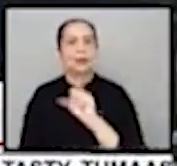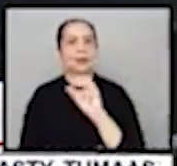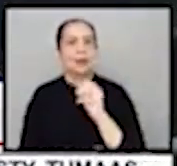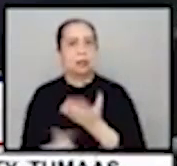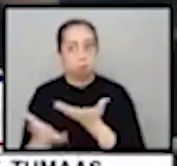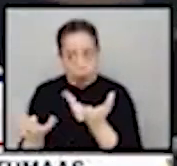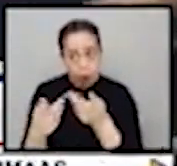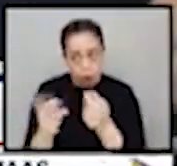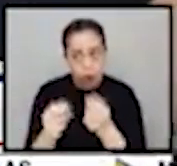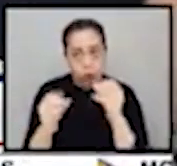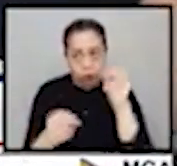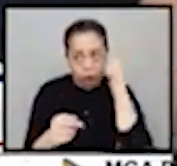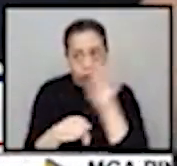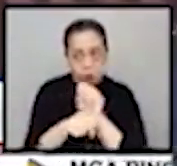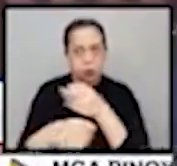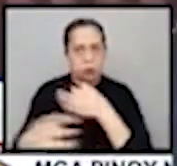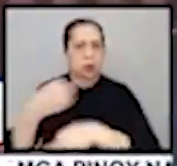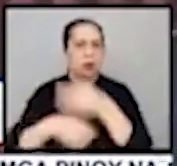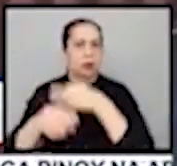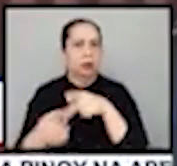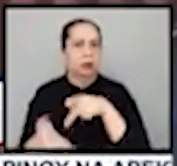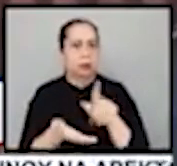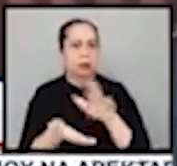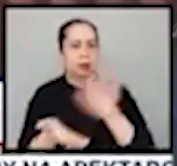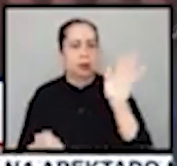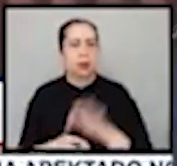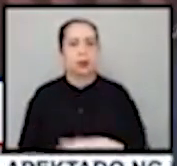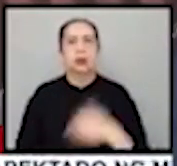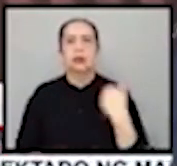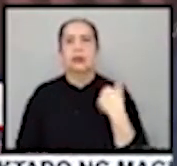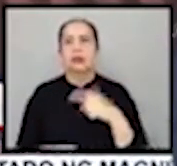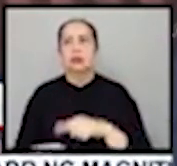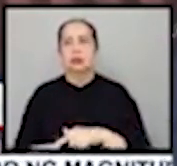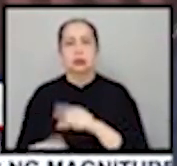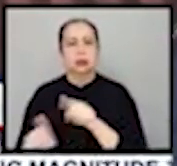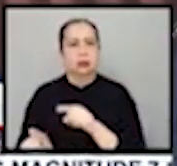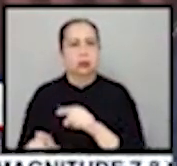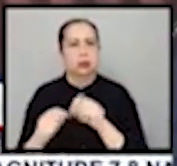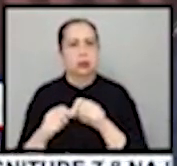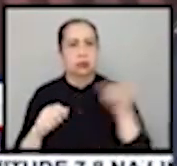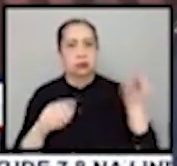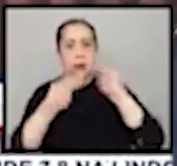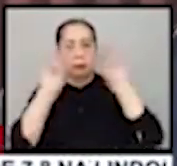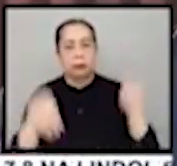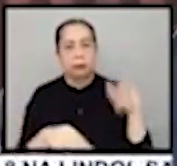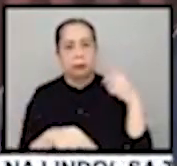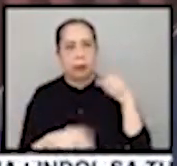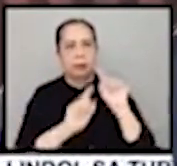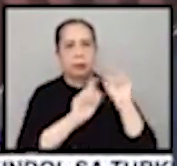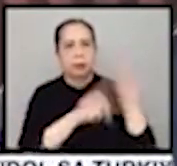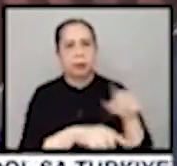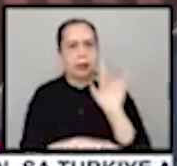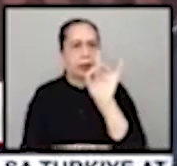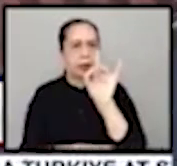sa gobyerno kapalit ng malaking halaga. There was a point na sa palasyo mismo may dumating na 8